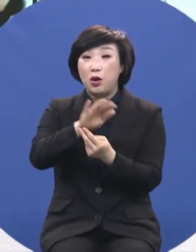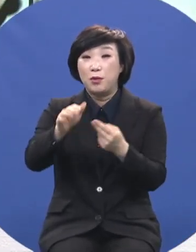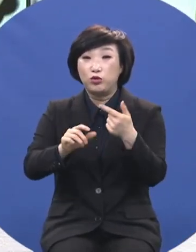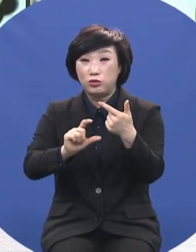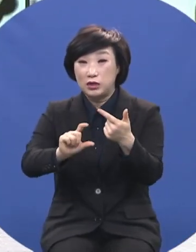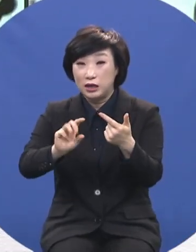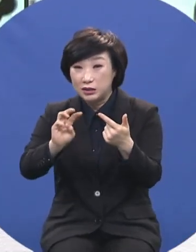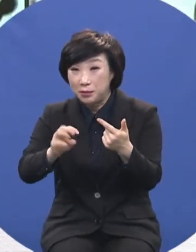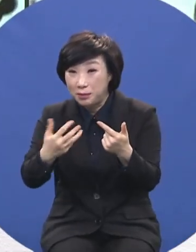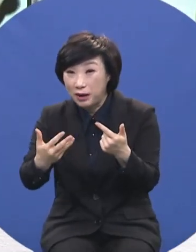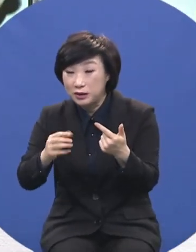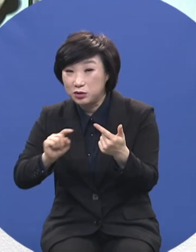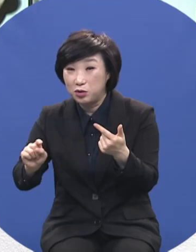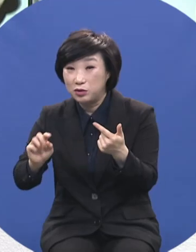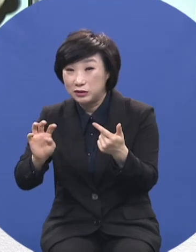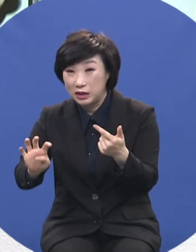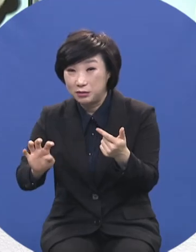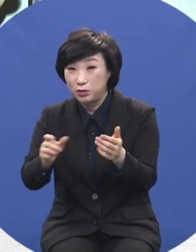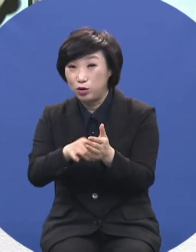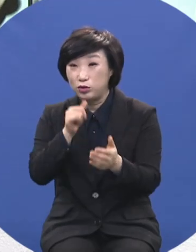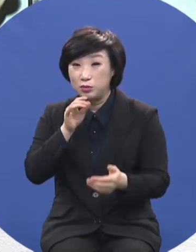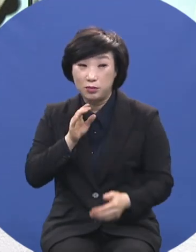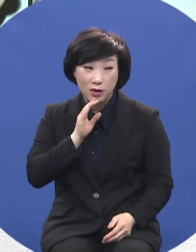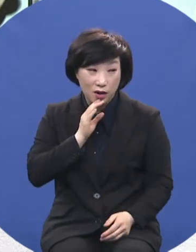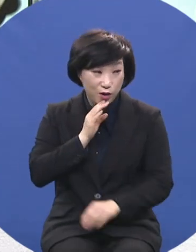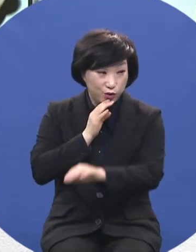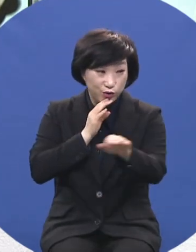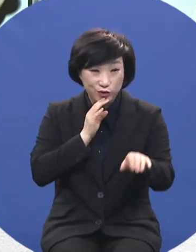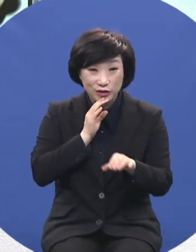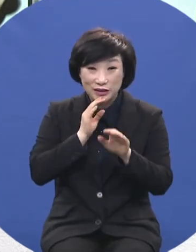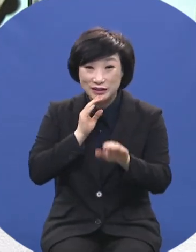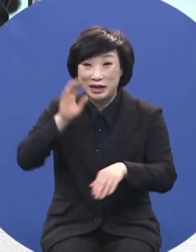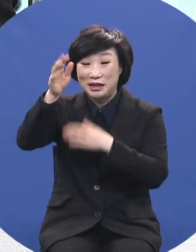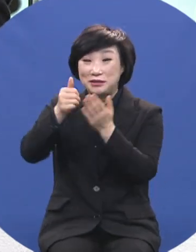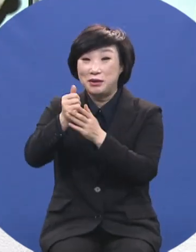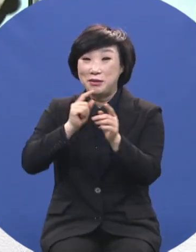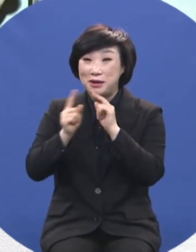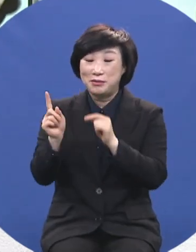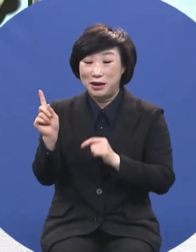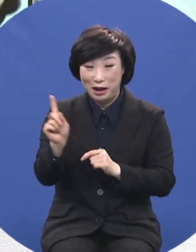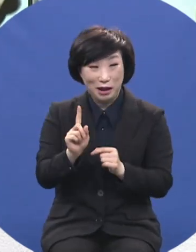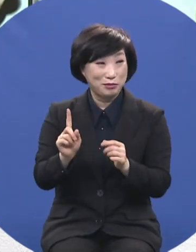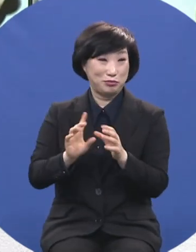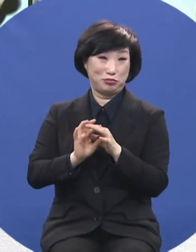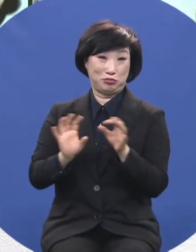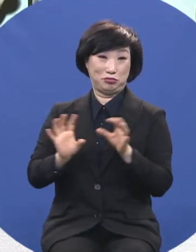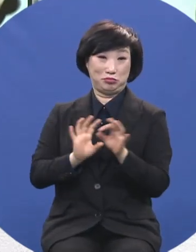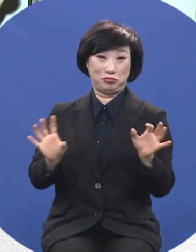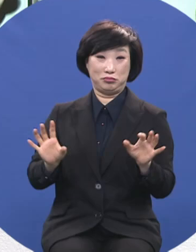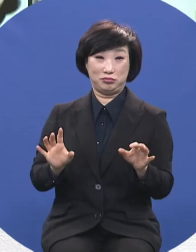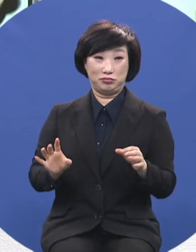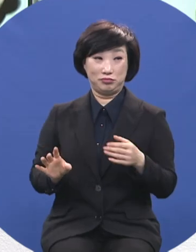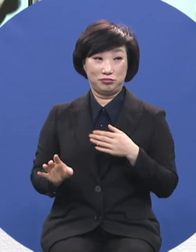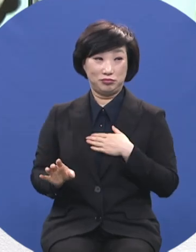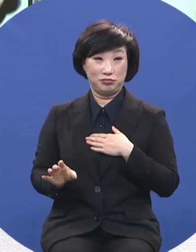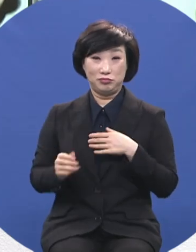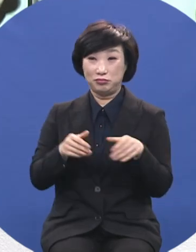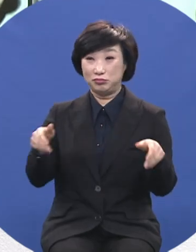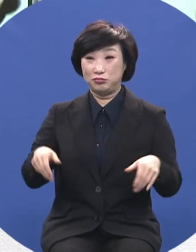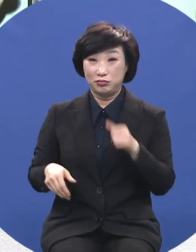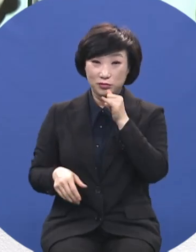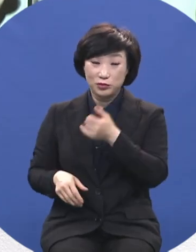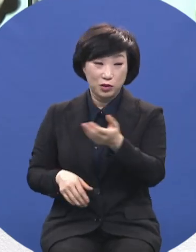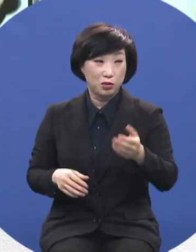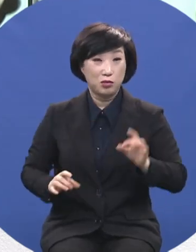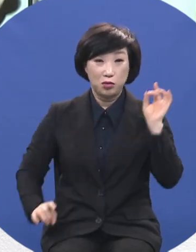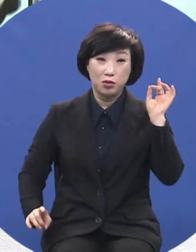40절에 말씀하셨는데, 우리는 그 말씀에 아무런 동요가 없어.